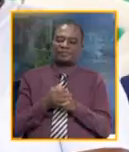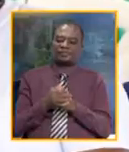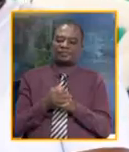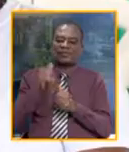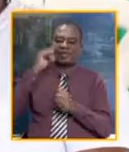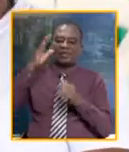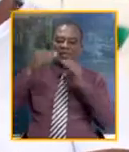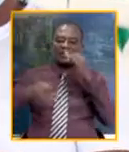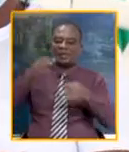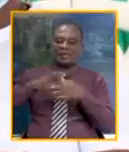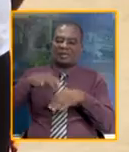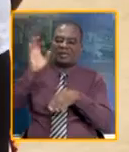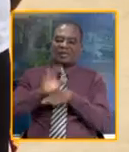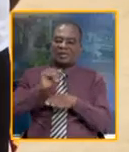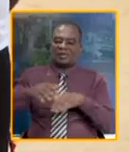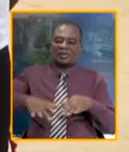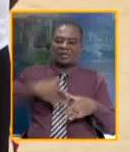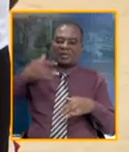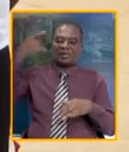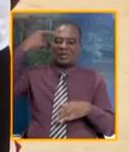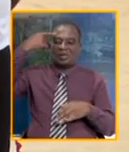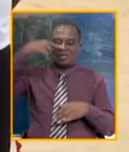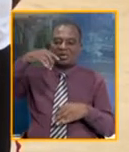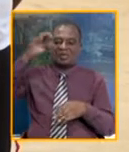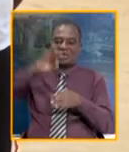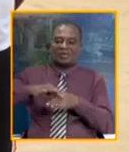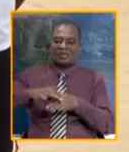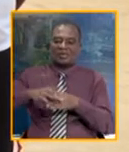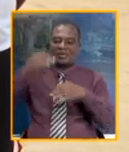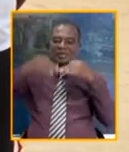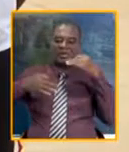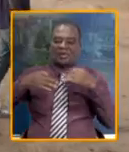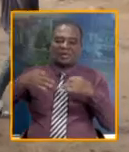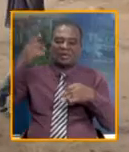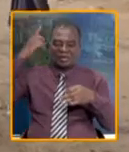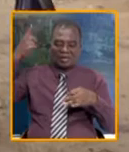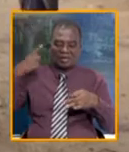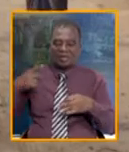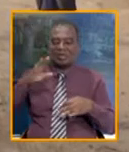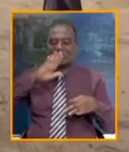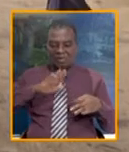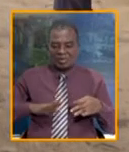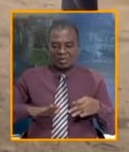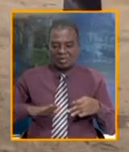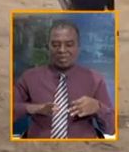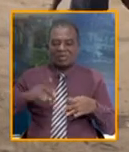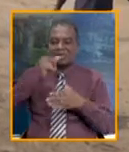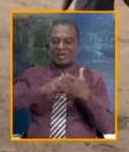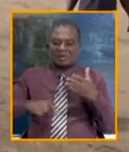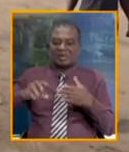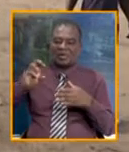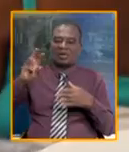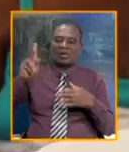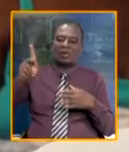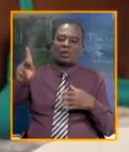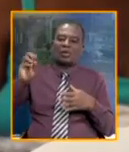Les femmes juristes de Côte d'Ivoire sensibilisent pour des élections législatives apaisées. Au quartier Kouette, dans la commune de Yopougon, elles ont